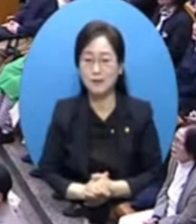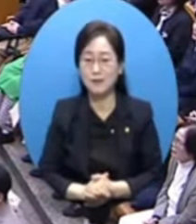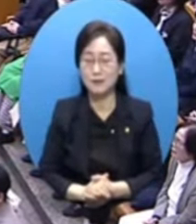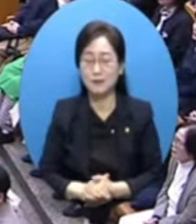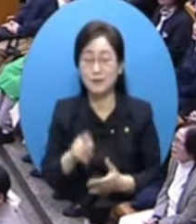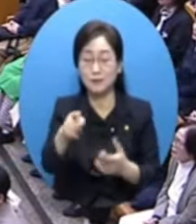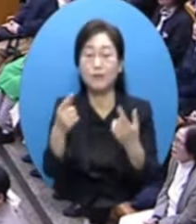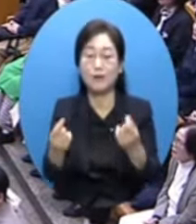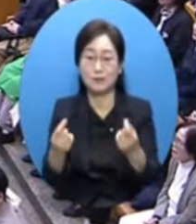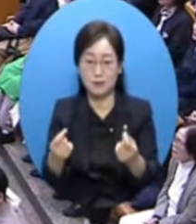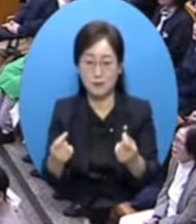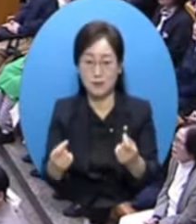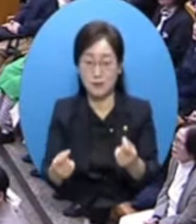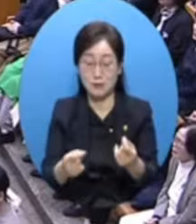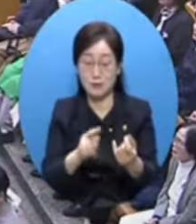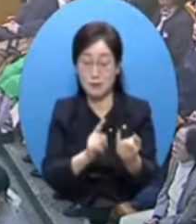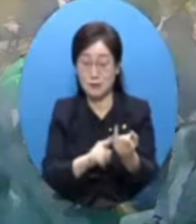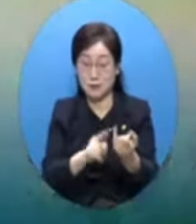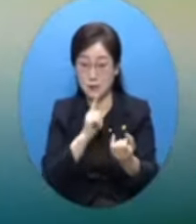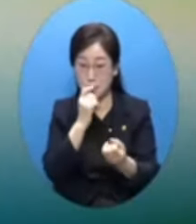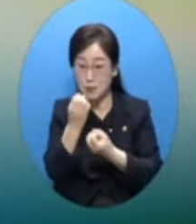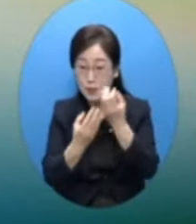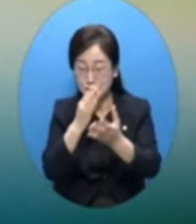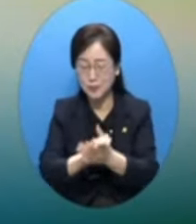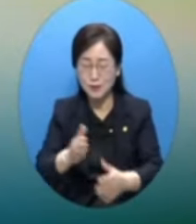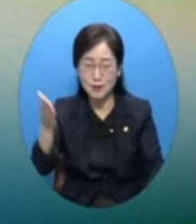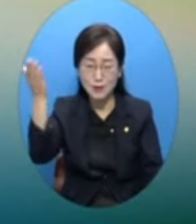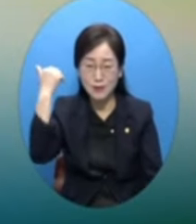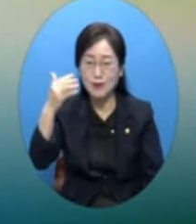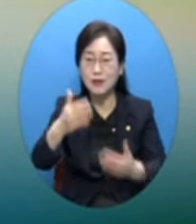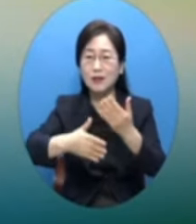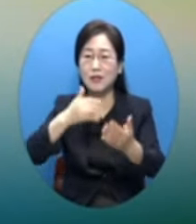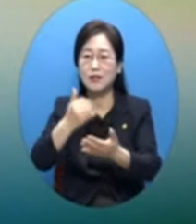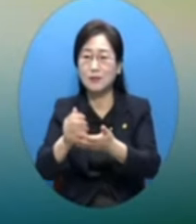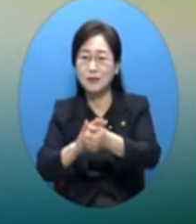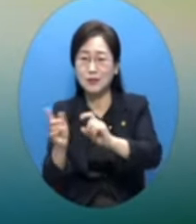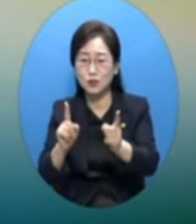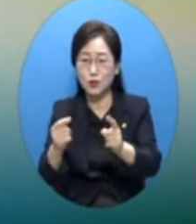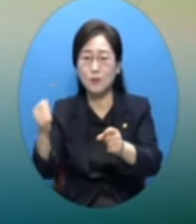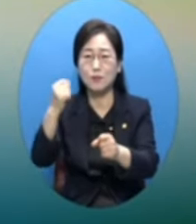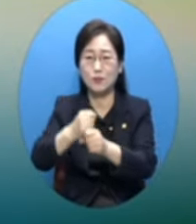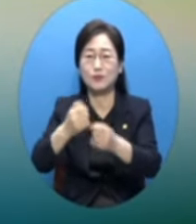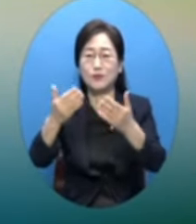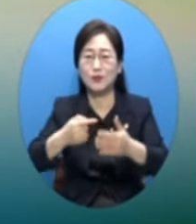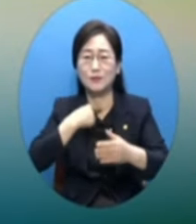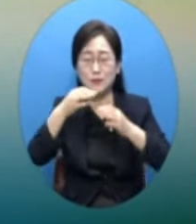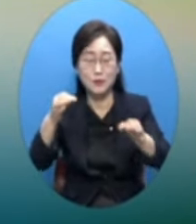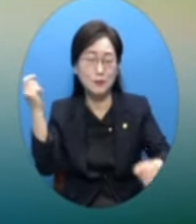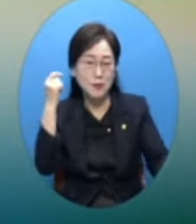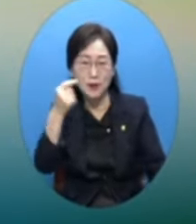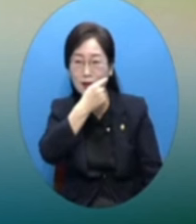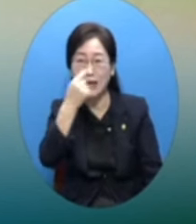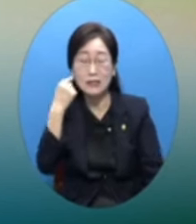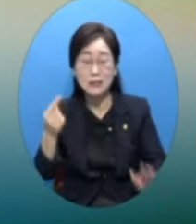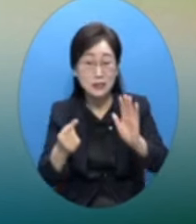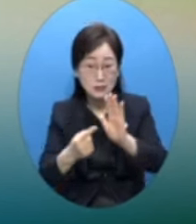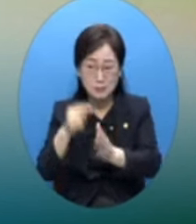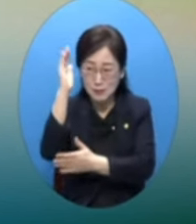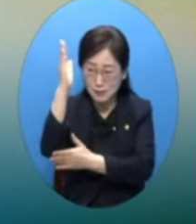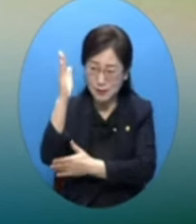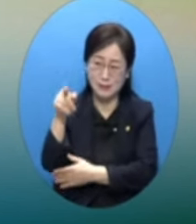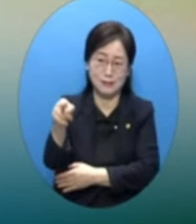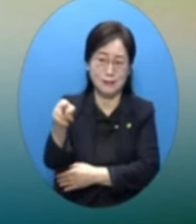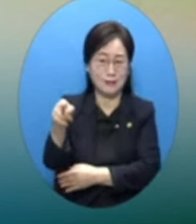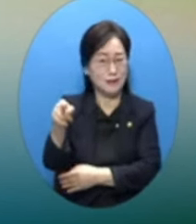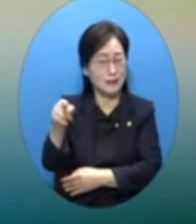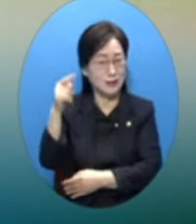이와 같이 고백합니다. 예전에는 하나님께서 치유하셨고 회복하셨고 음성에 들었다는 간증을 들으면 일종의